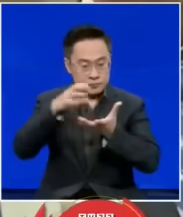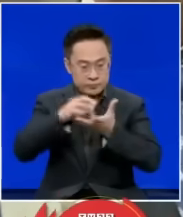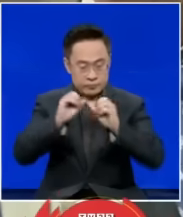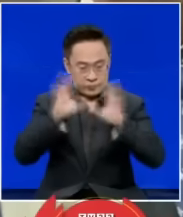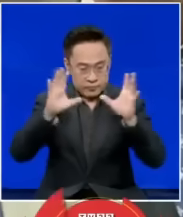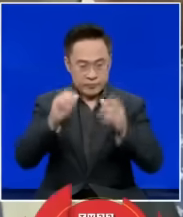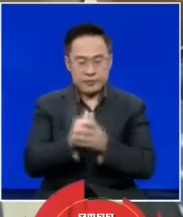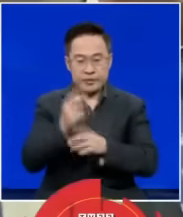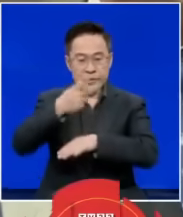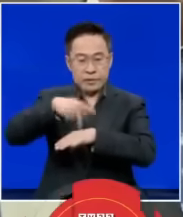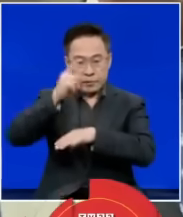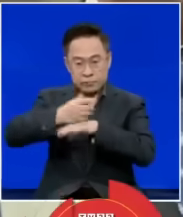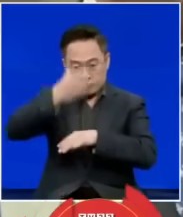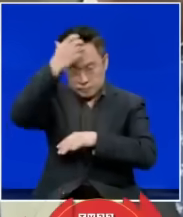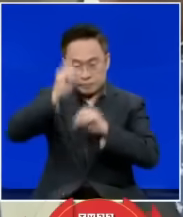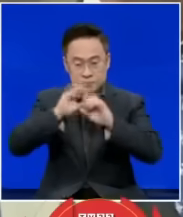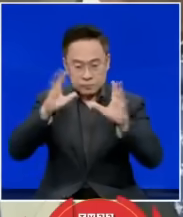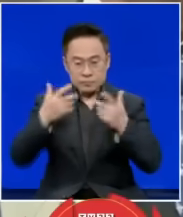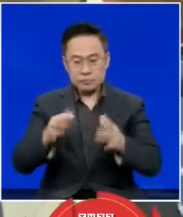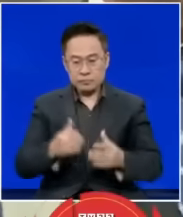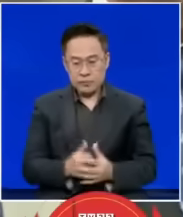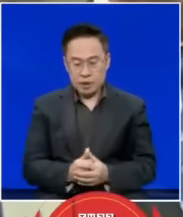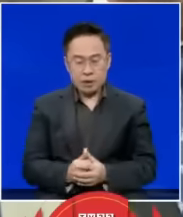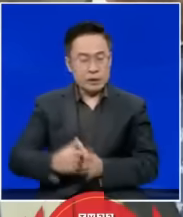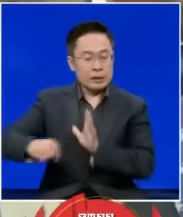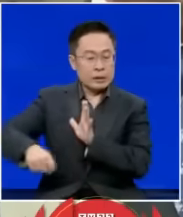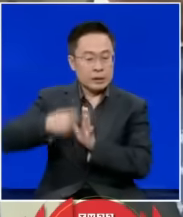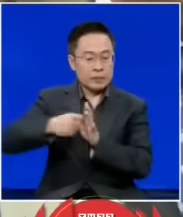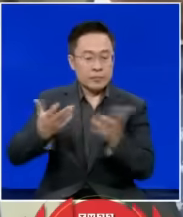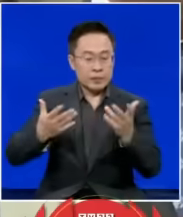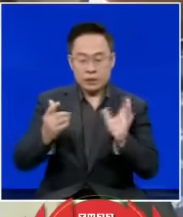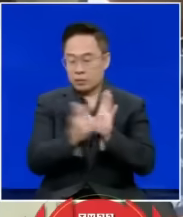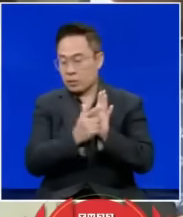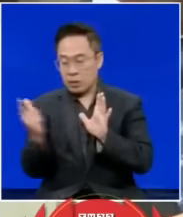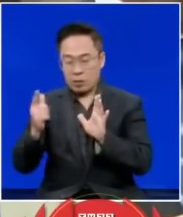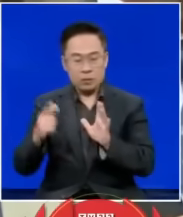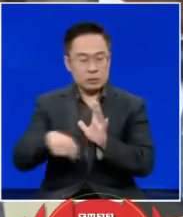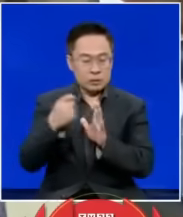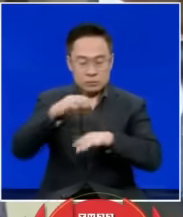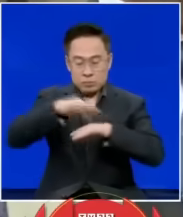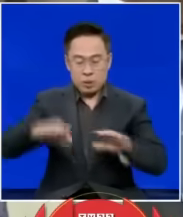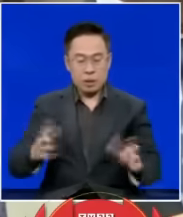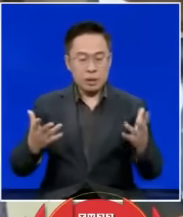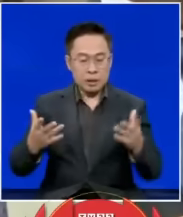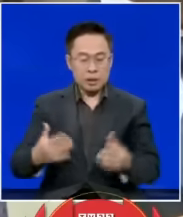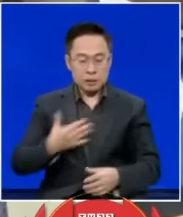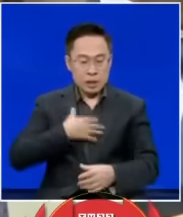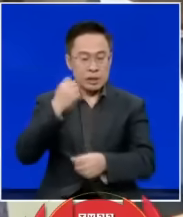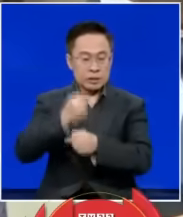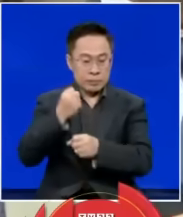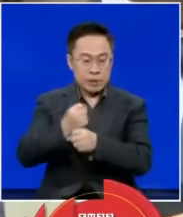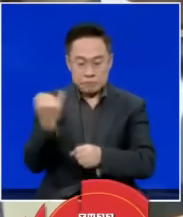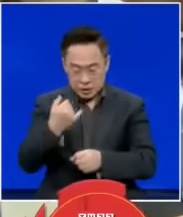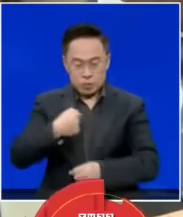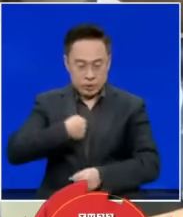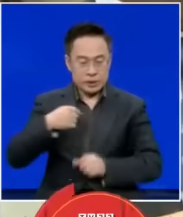จนของอาจารย์วันนอนะ คือ ไม่มีเหตุอะไรที่ต้องให้ออกจากตำแหน่งถ้าปฏิบัติหน้าที่ไม่ได้เดี๋ยวไป